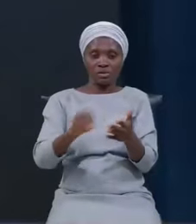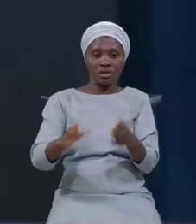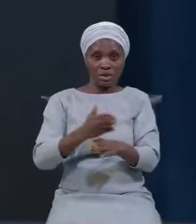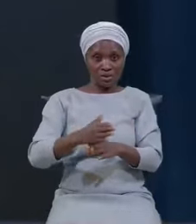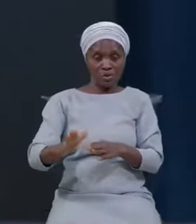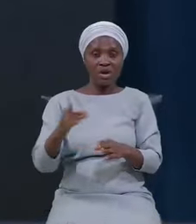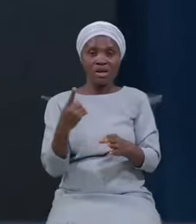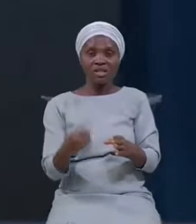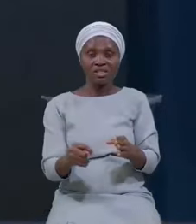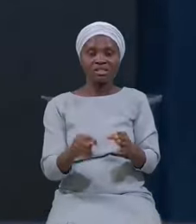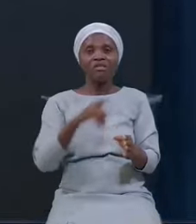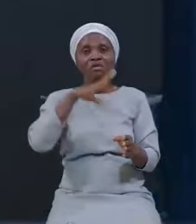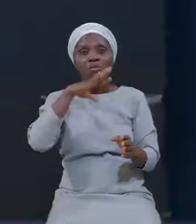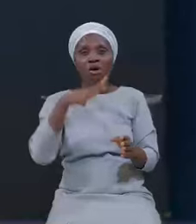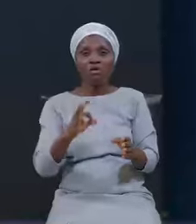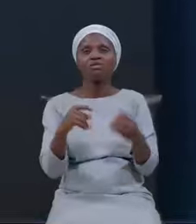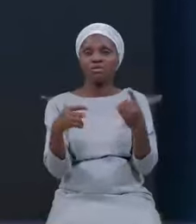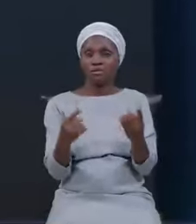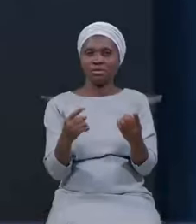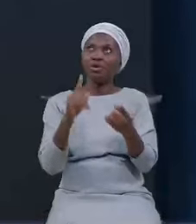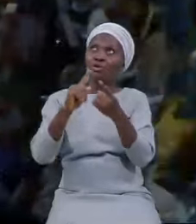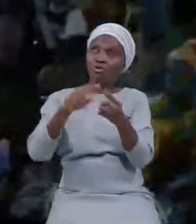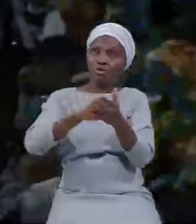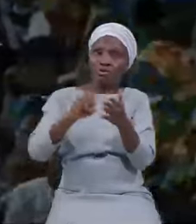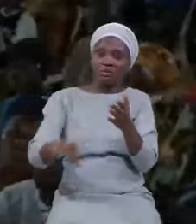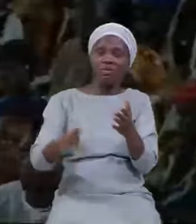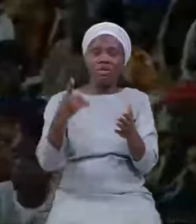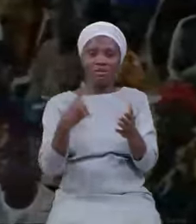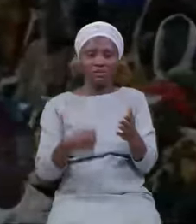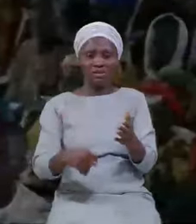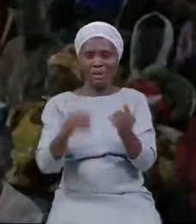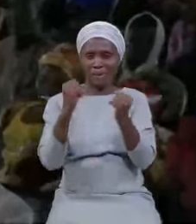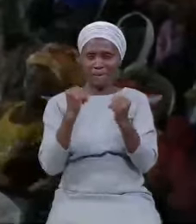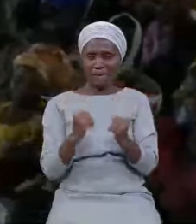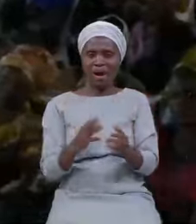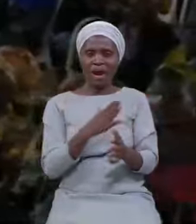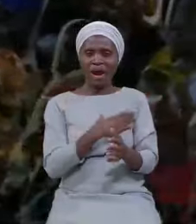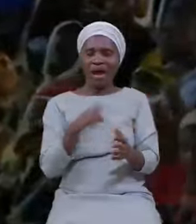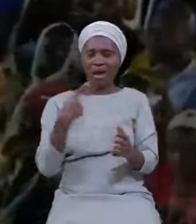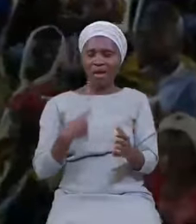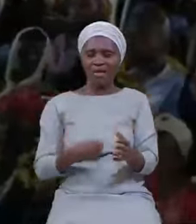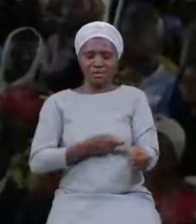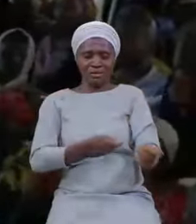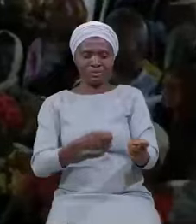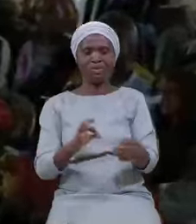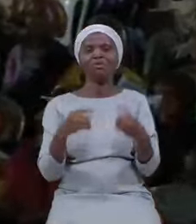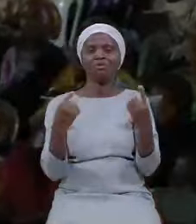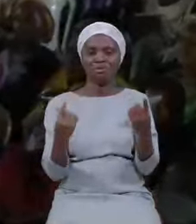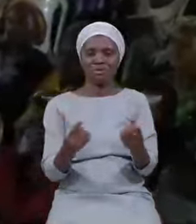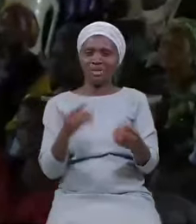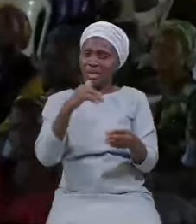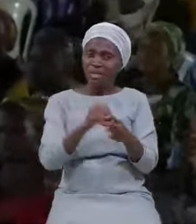péché, pour ôter le pouvoir et la domination du péché de ta vie et dans chaque